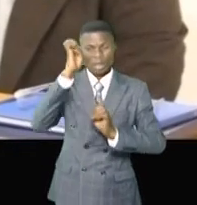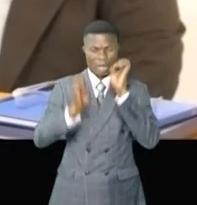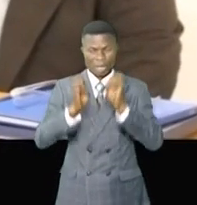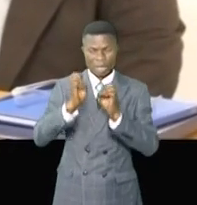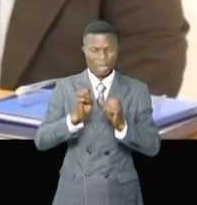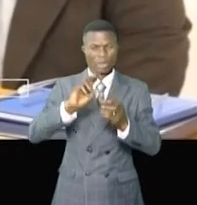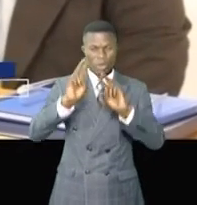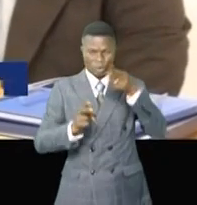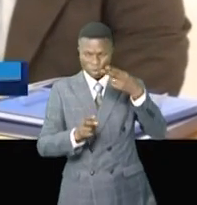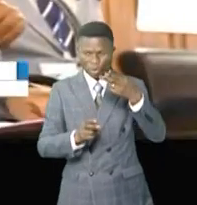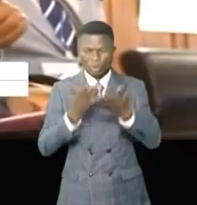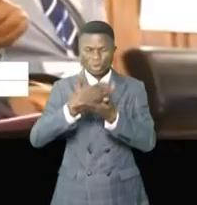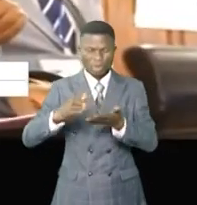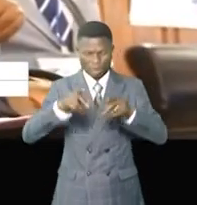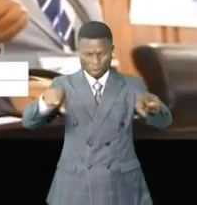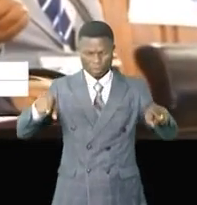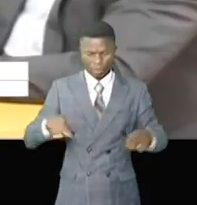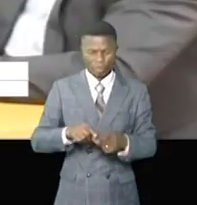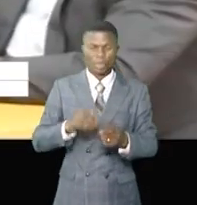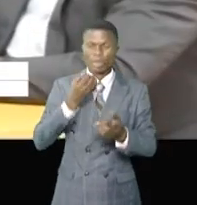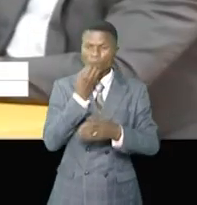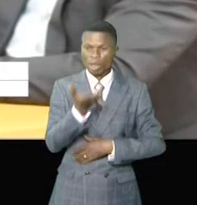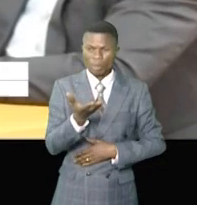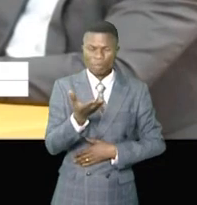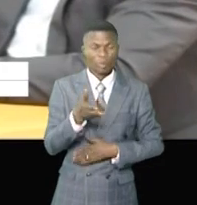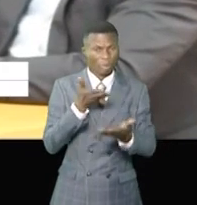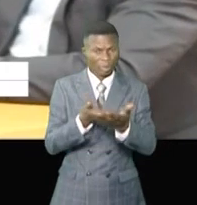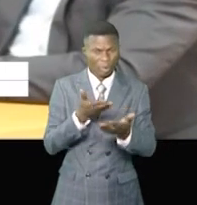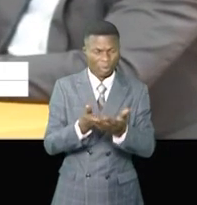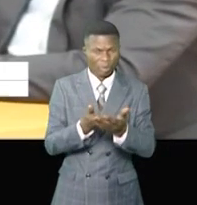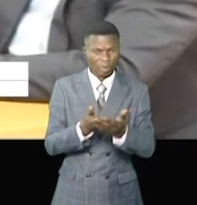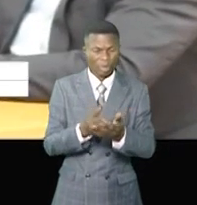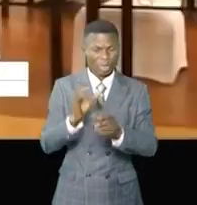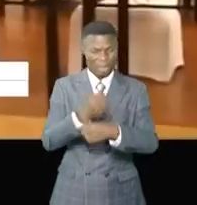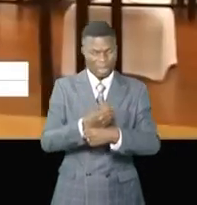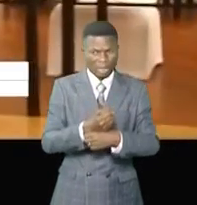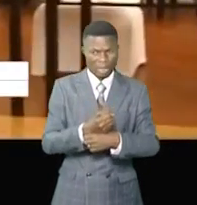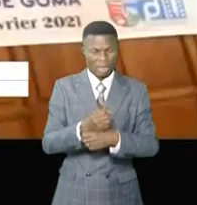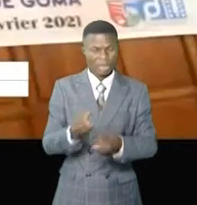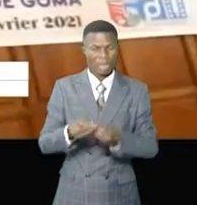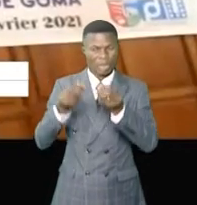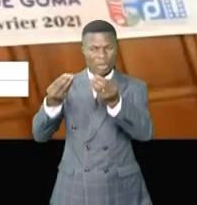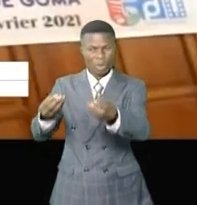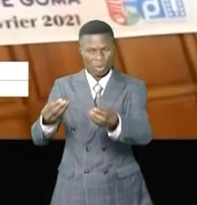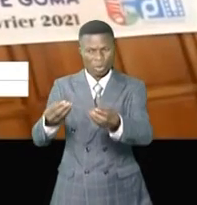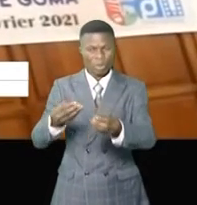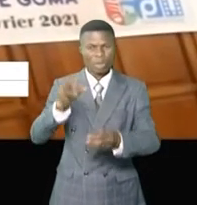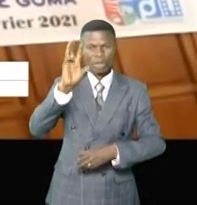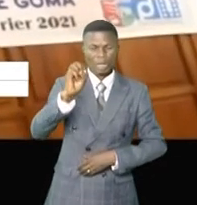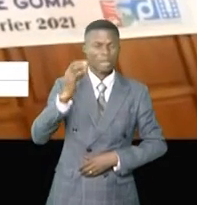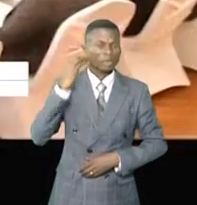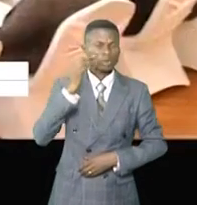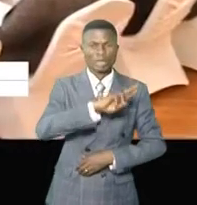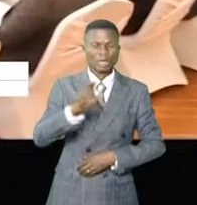la conception du plan urbain de référence, lequel plan sera établi et rendu disponible le 30